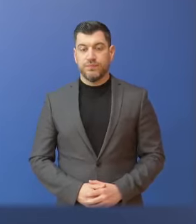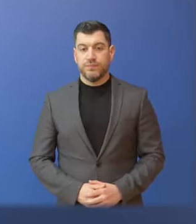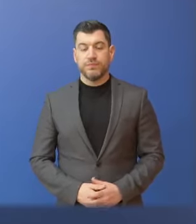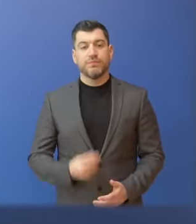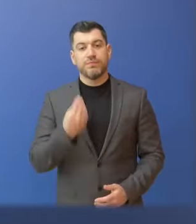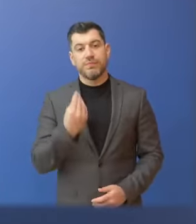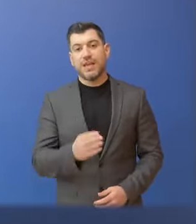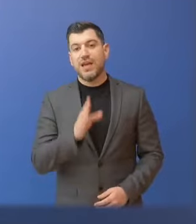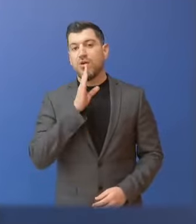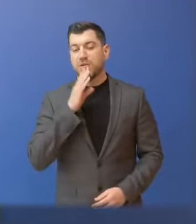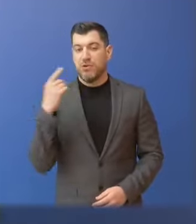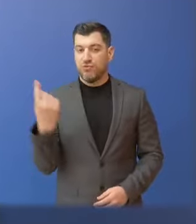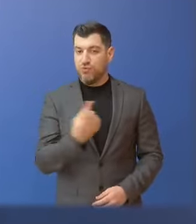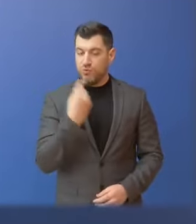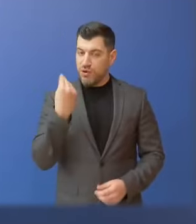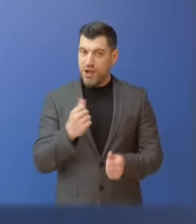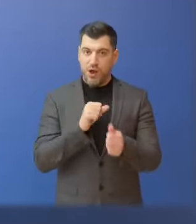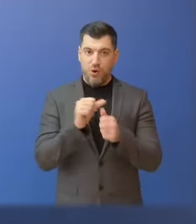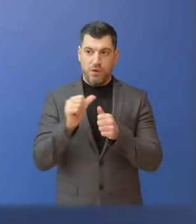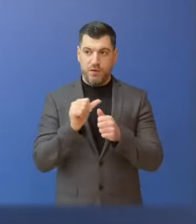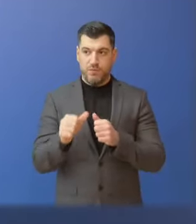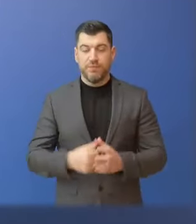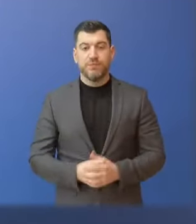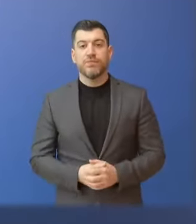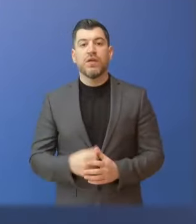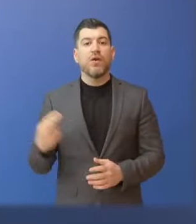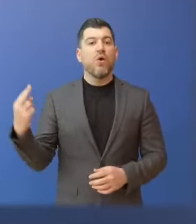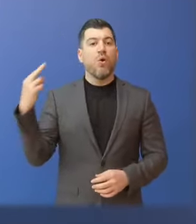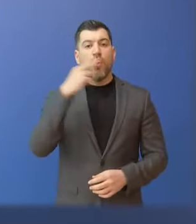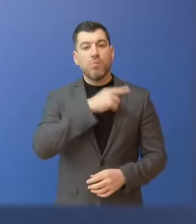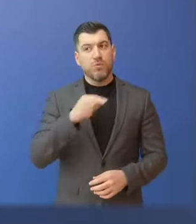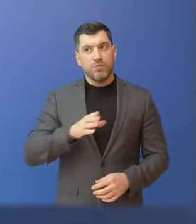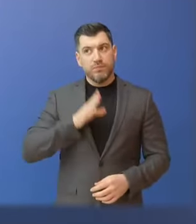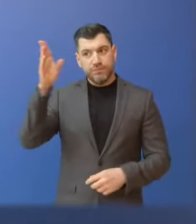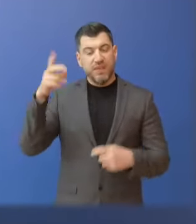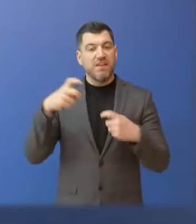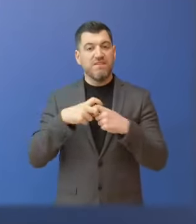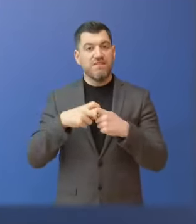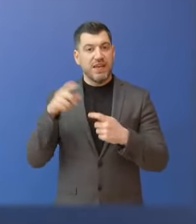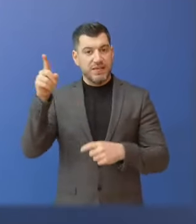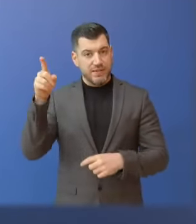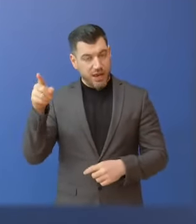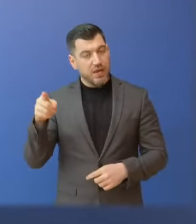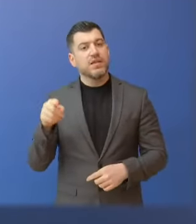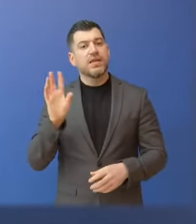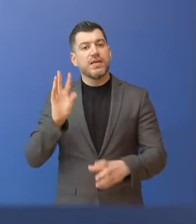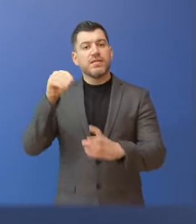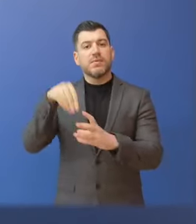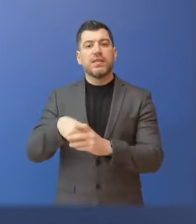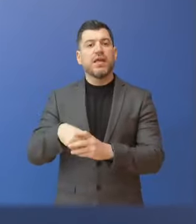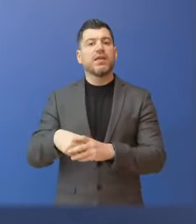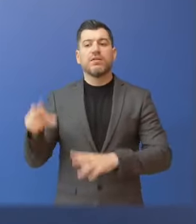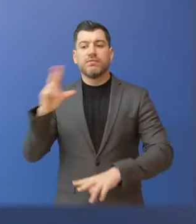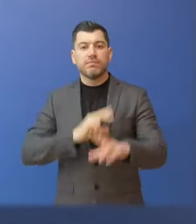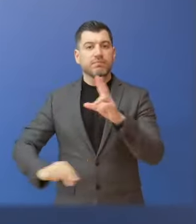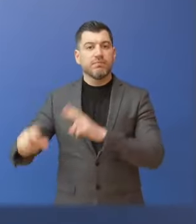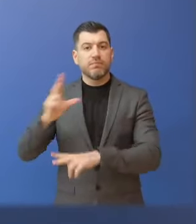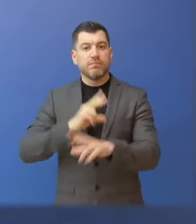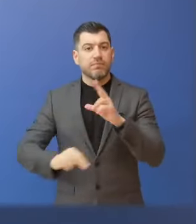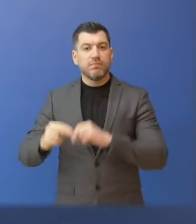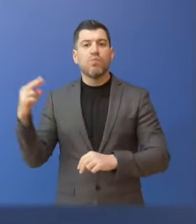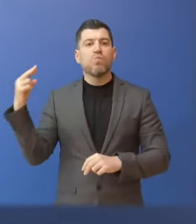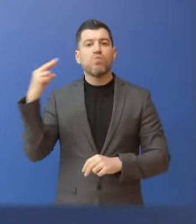καλό μεσημέρι και καλό μήνα ο πρωθυπουργός βρίσκεται στις βρυξέλες όπου συμμετέχει στις εργασίες της έκτακτης συνόδου κορυφής του